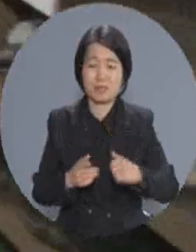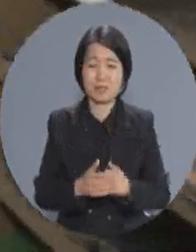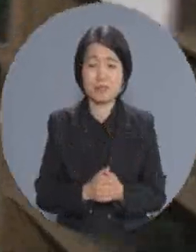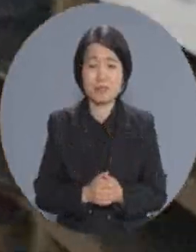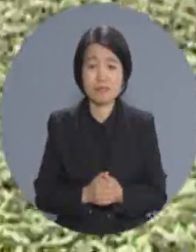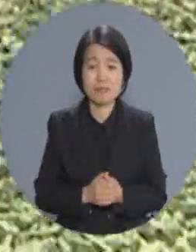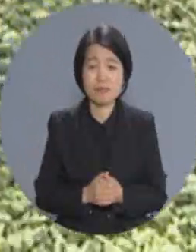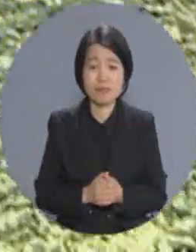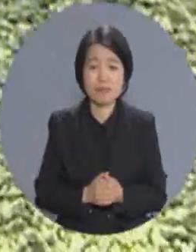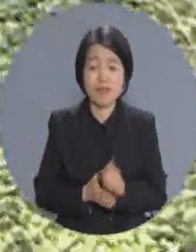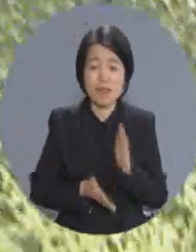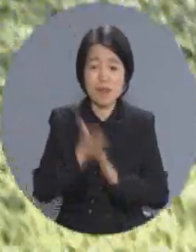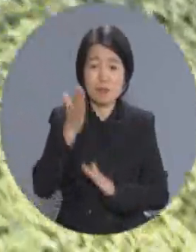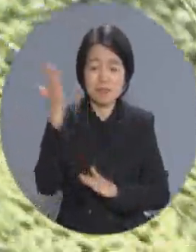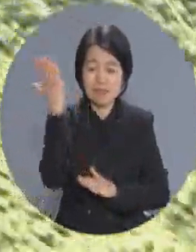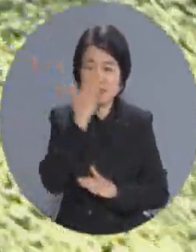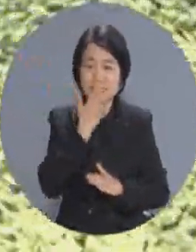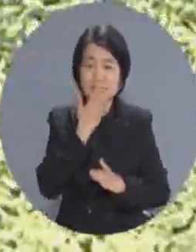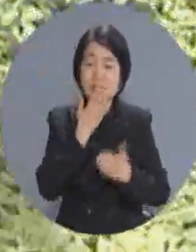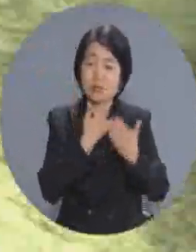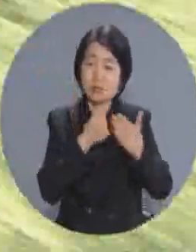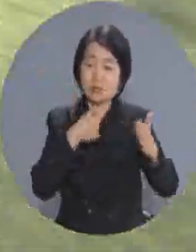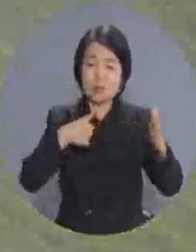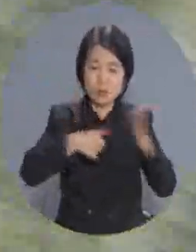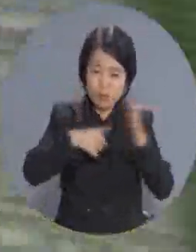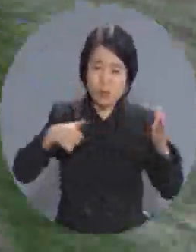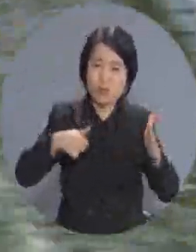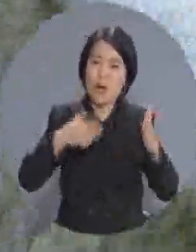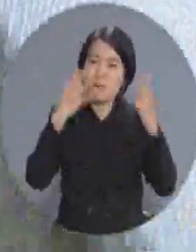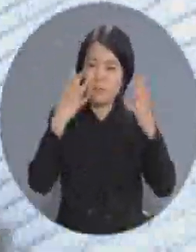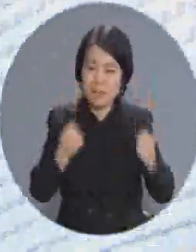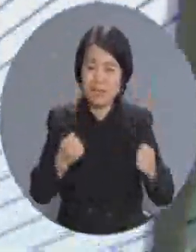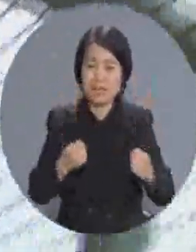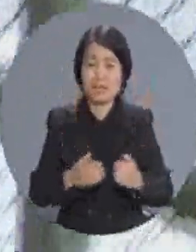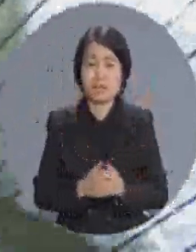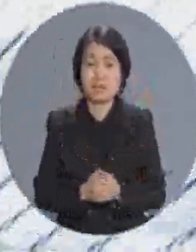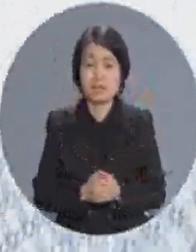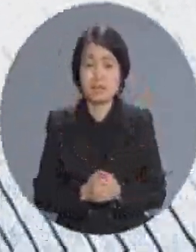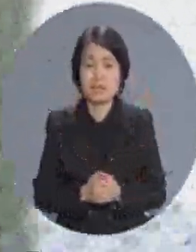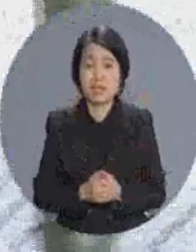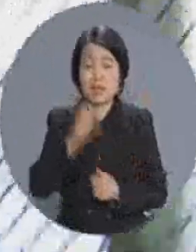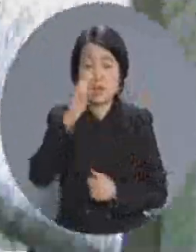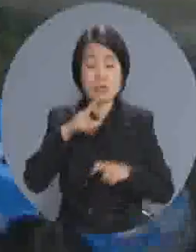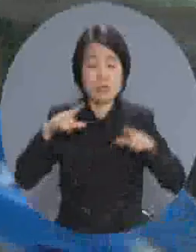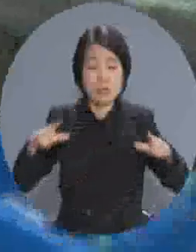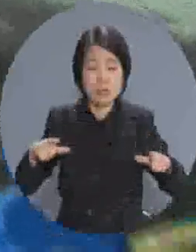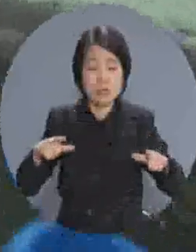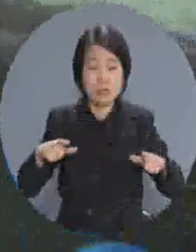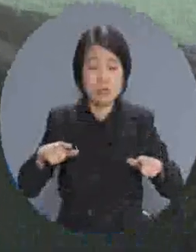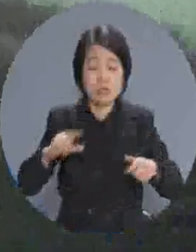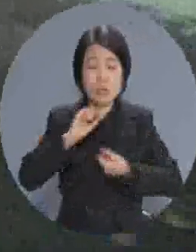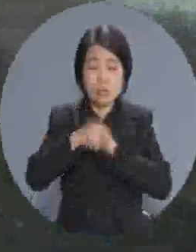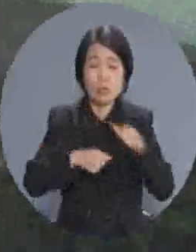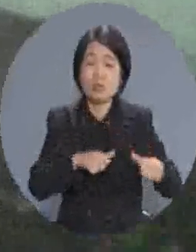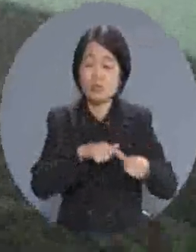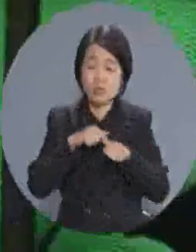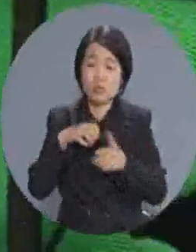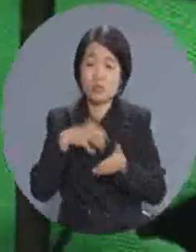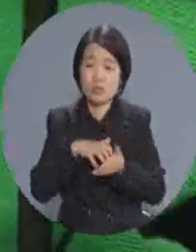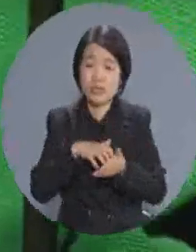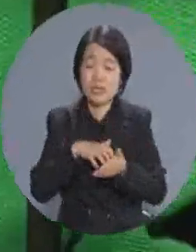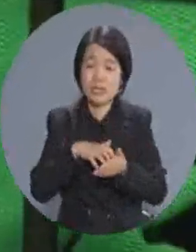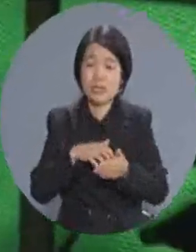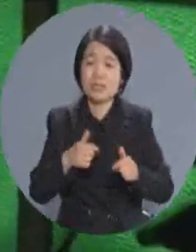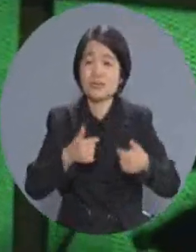건물 투명 유리창 등 충돌에 의한 경우도 많습니다 광주지역의 경우 야생동물 구조건 수는